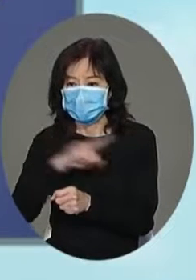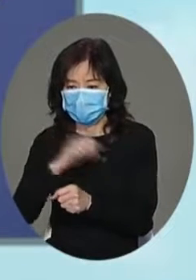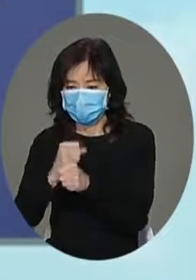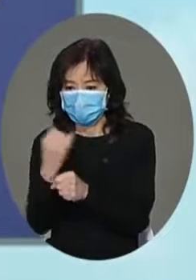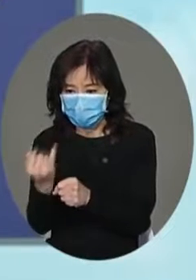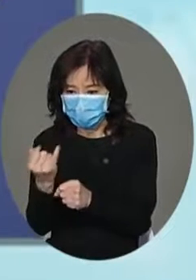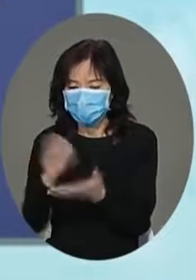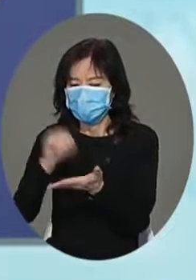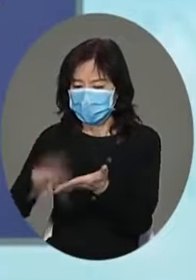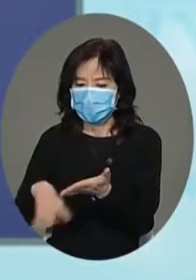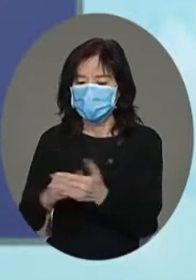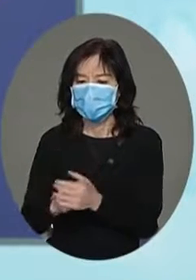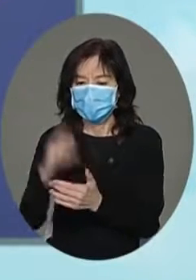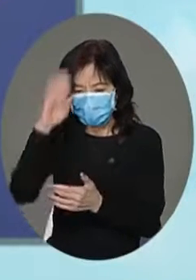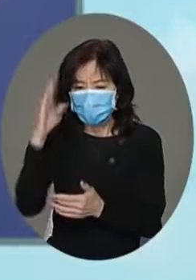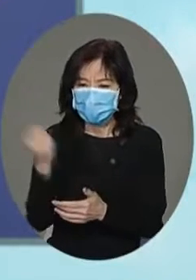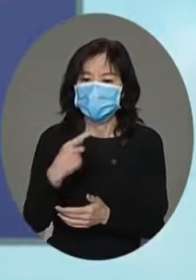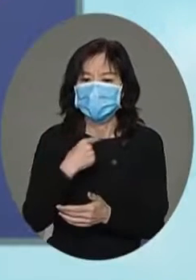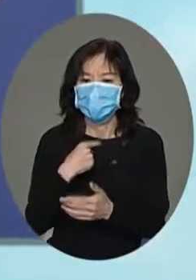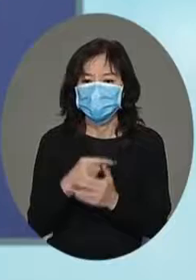错误决定并道